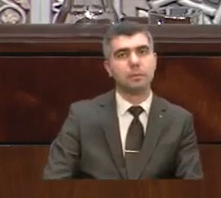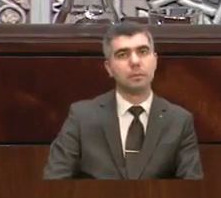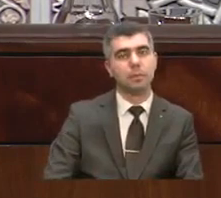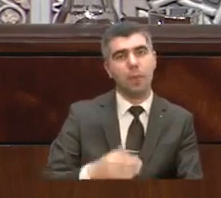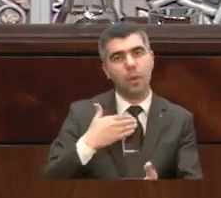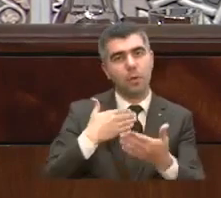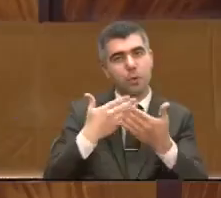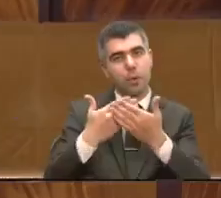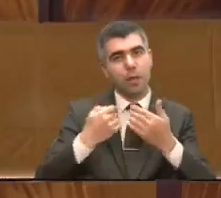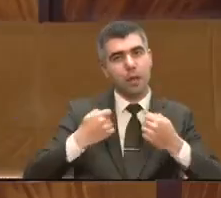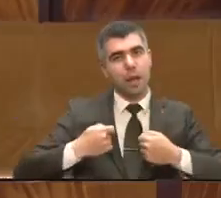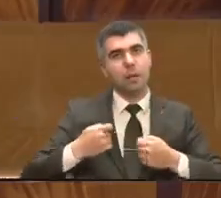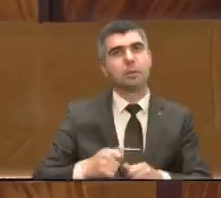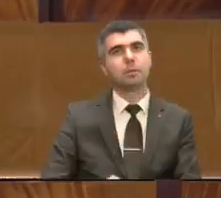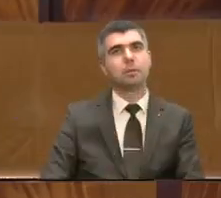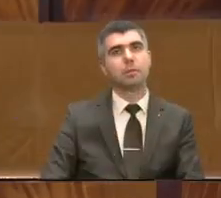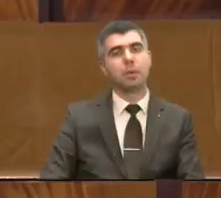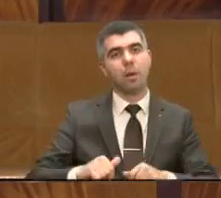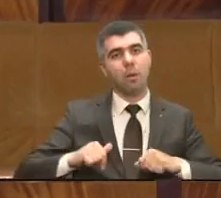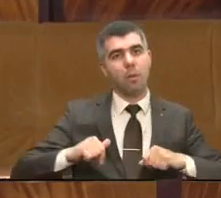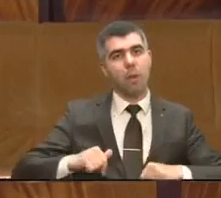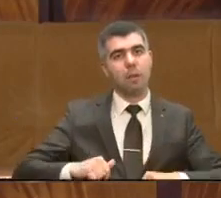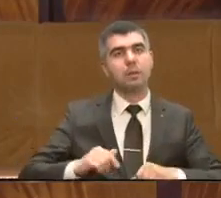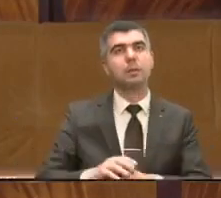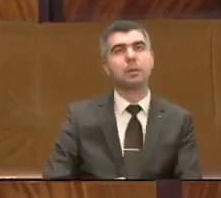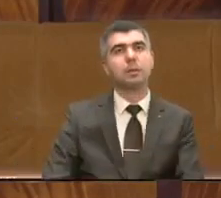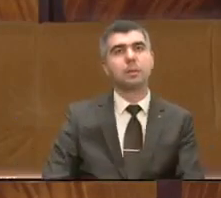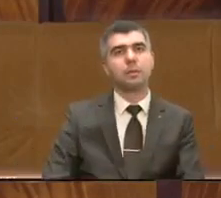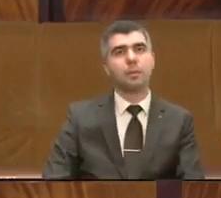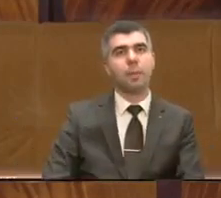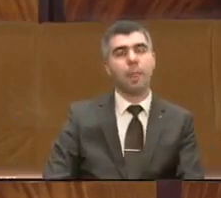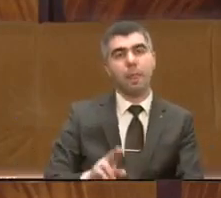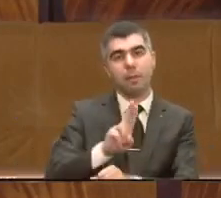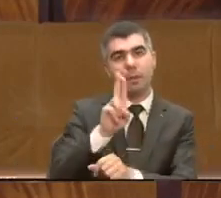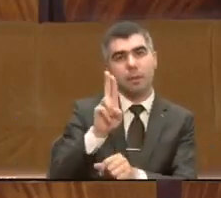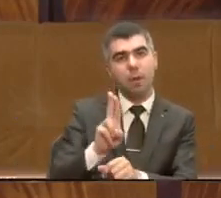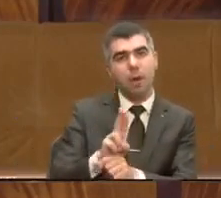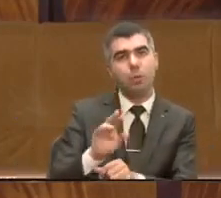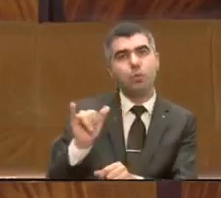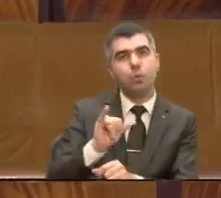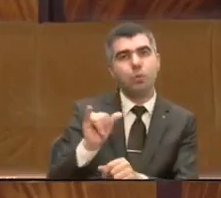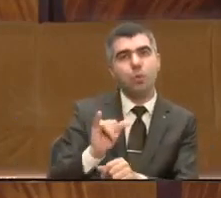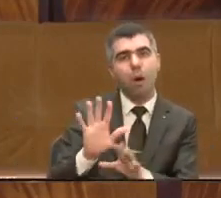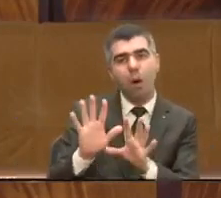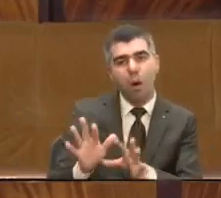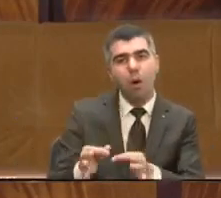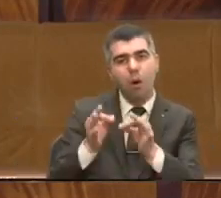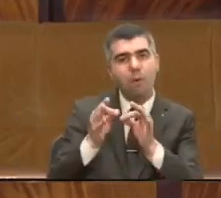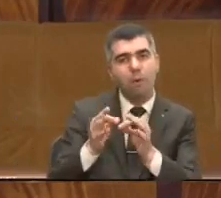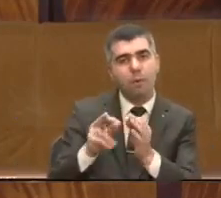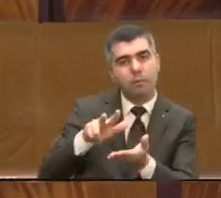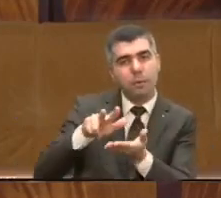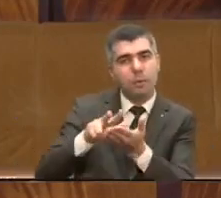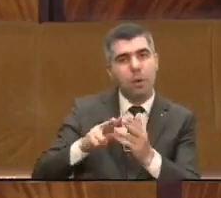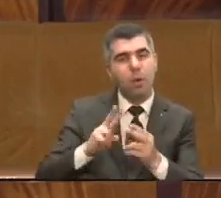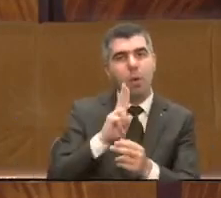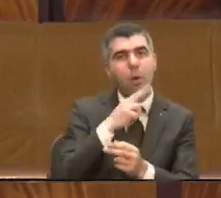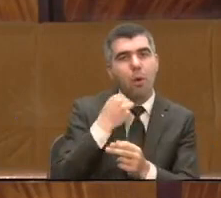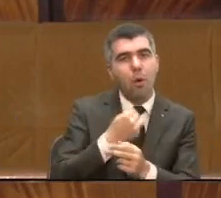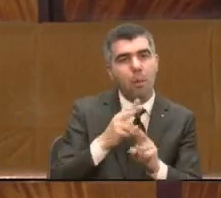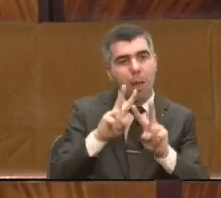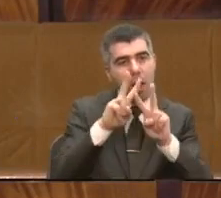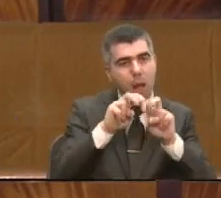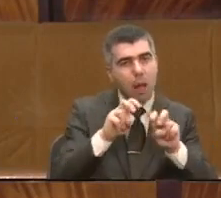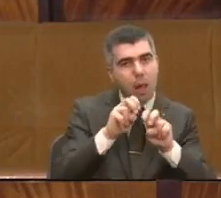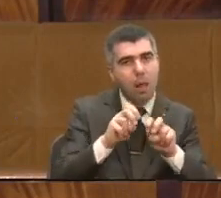شكرا سيد رئيس. السيد كاتب الدولة المحترم، نسائلكم عن المعايير التي تعتمدها الحكومة من أجل افتحاص ومراقبة